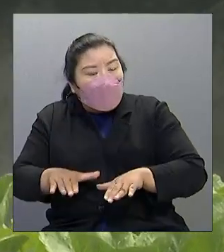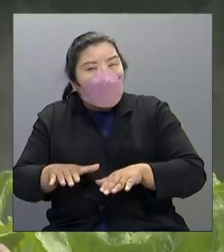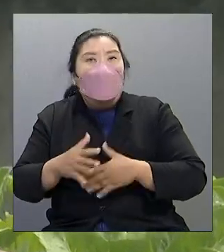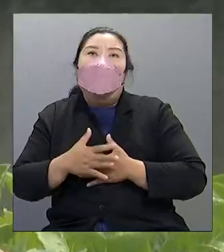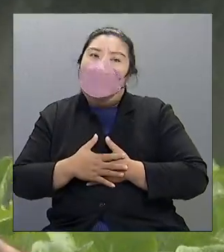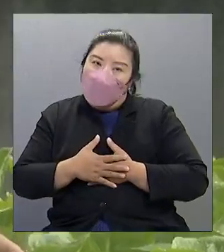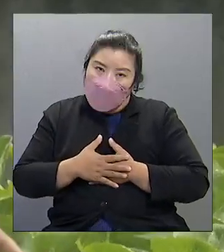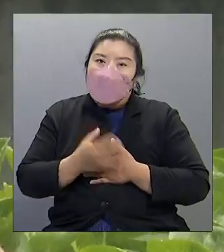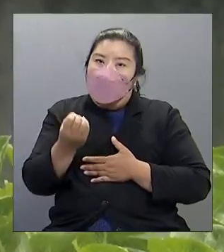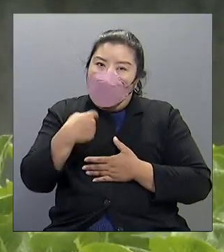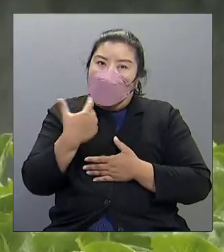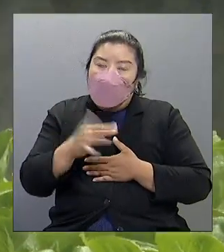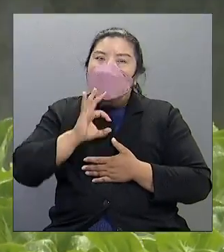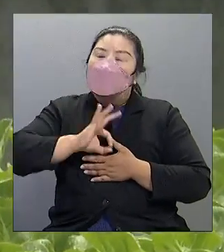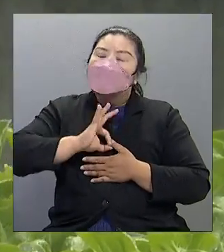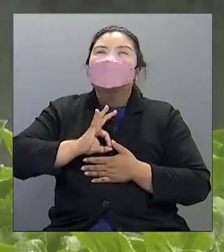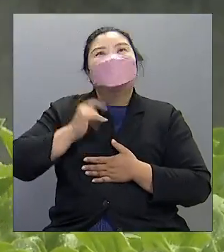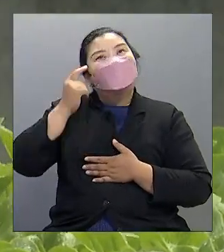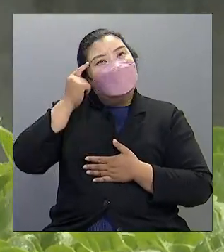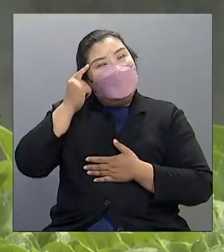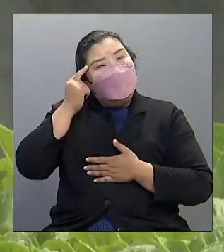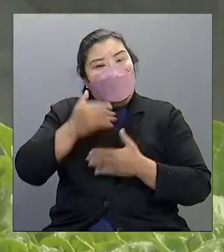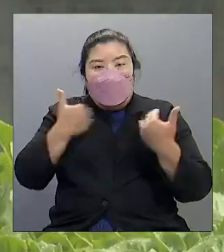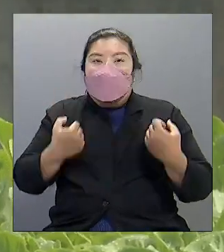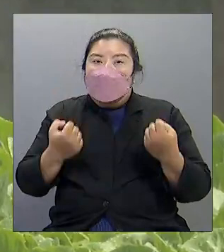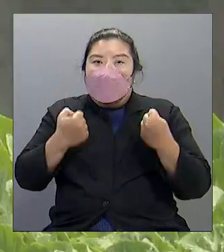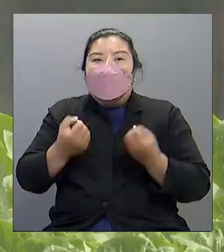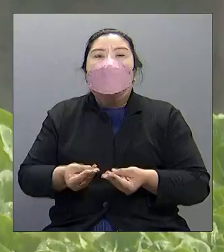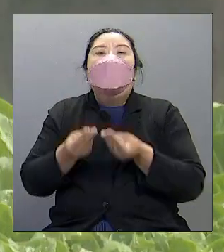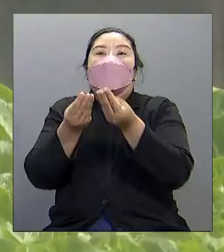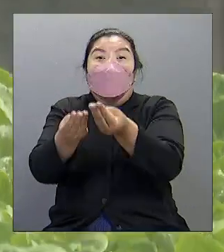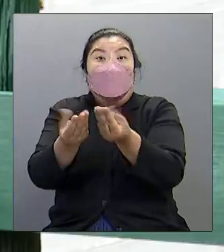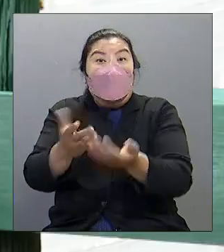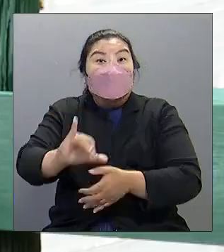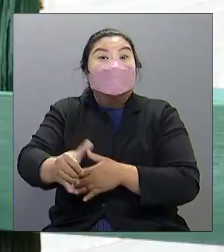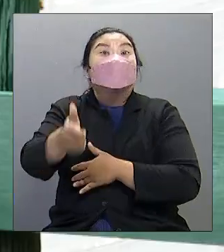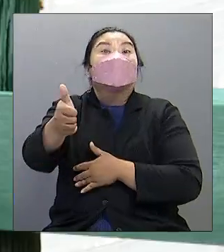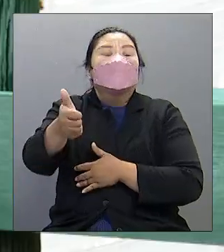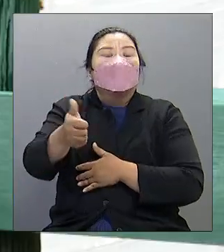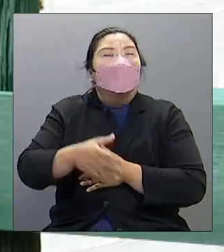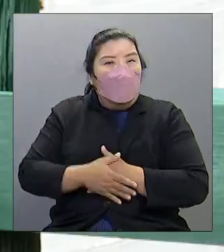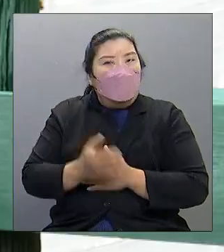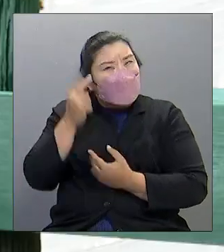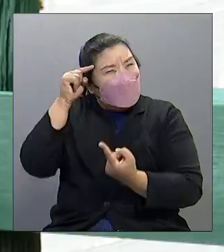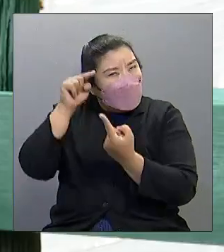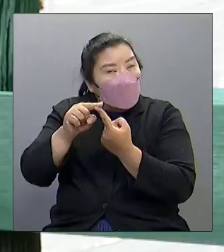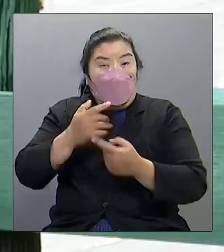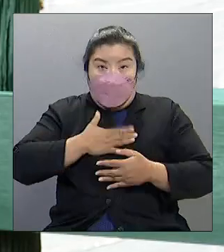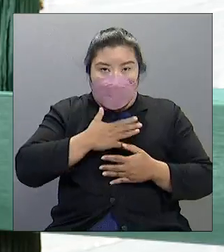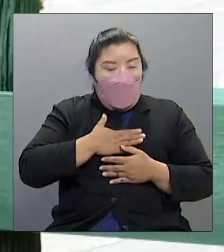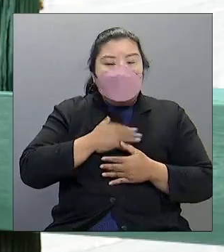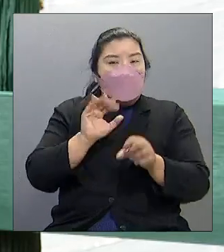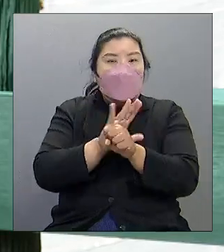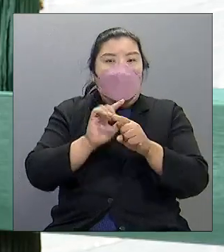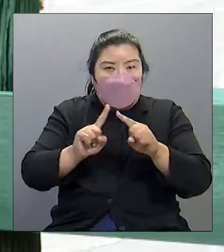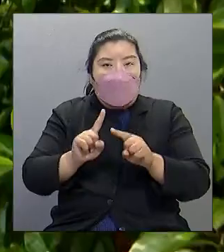าที่เราสามารมอบใหกคนอื่ทำให Simpsian ซ้นได้สุเป้าไตอนนี้คไม่ใช่แ่ตัวเราแต่เป็นก